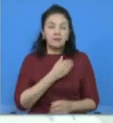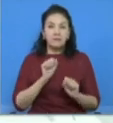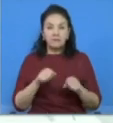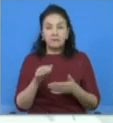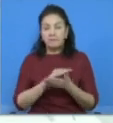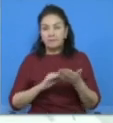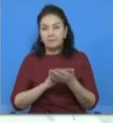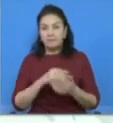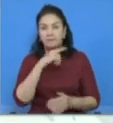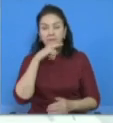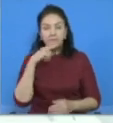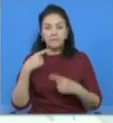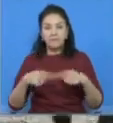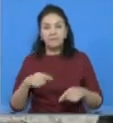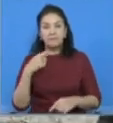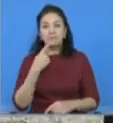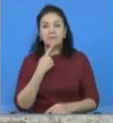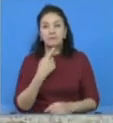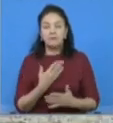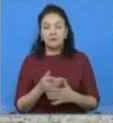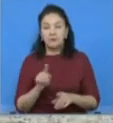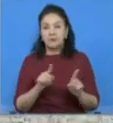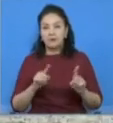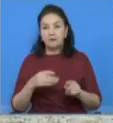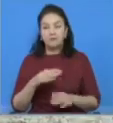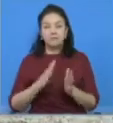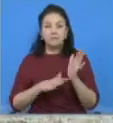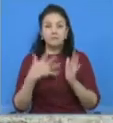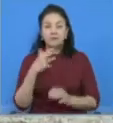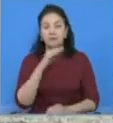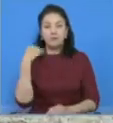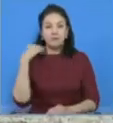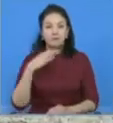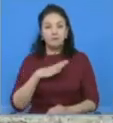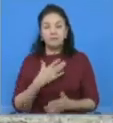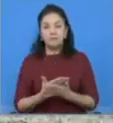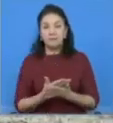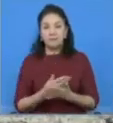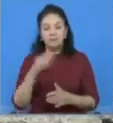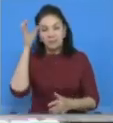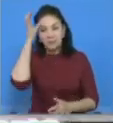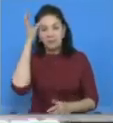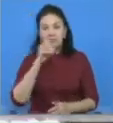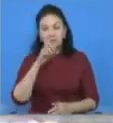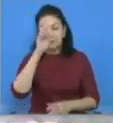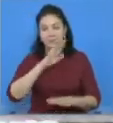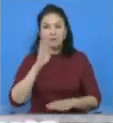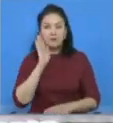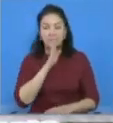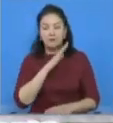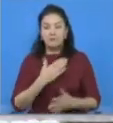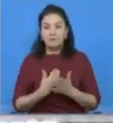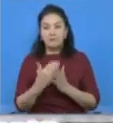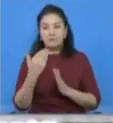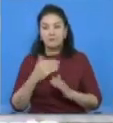повторять на русском или иностранном языках. Стоит отметить, что 95% актюбинцев оценивают свое знание государственного языка как выше